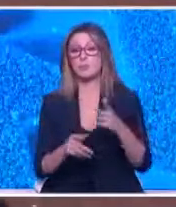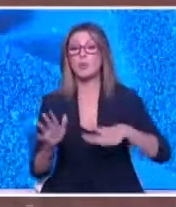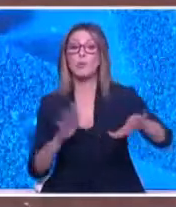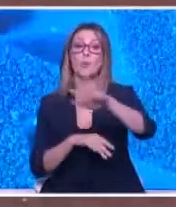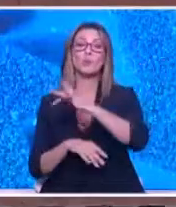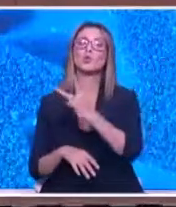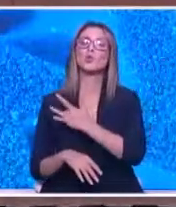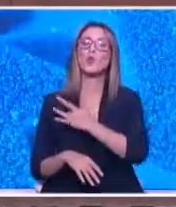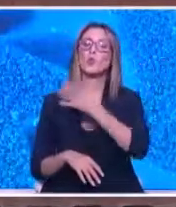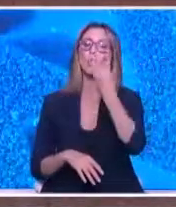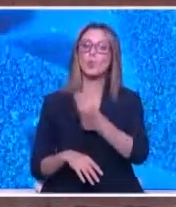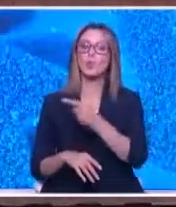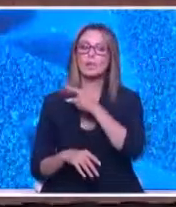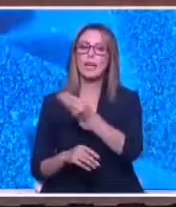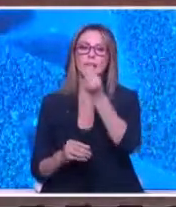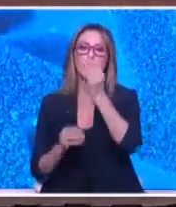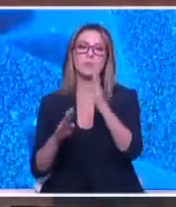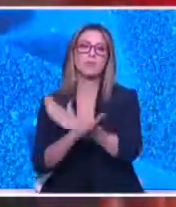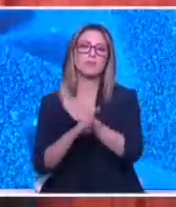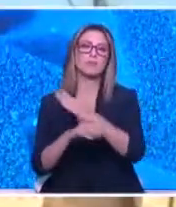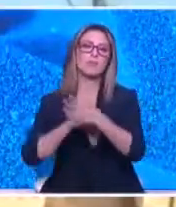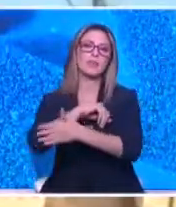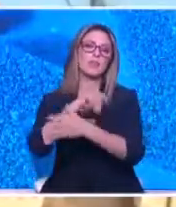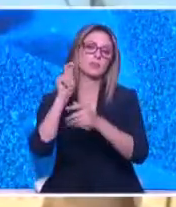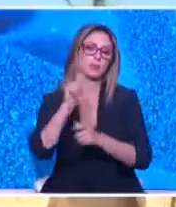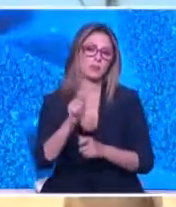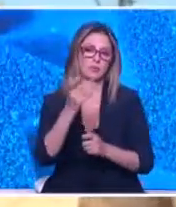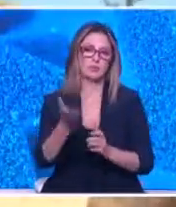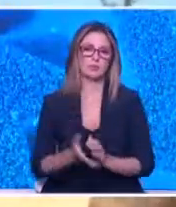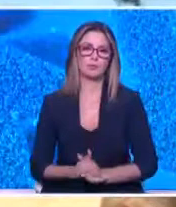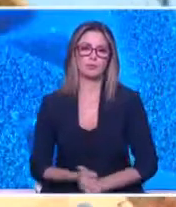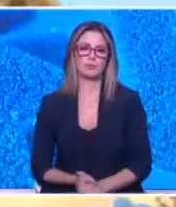Bölgedeki gönüllülerin de barınağa gıda yardımında bulunduğu belirtiliyor.